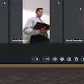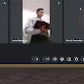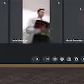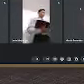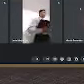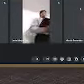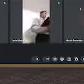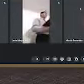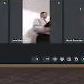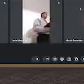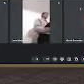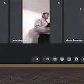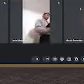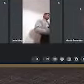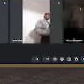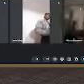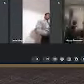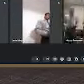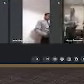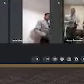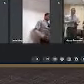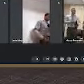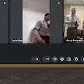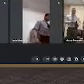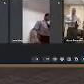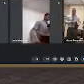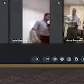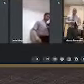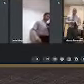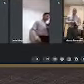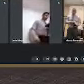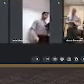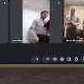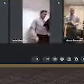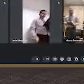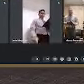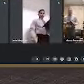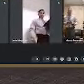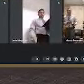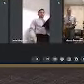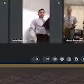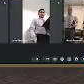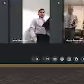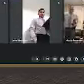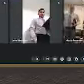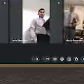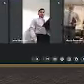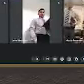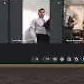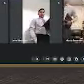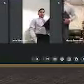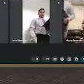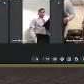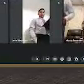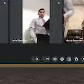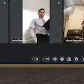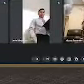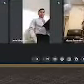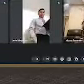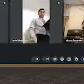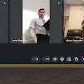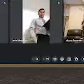anggulo na yan All right so para maging maliwanag po ang lahat po ng ginagawa natin sa church maraming nagtuturo ngayon na